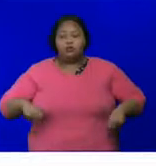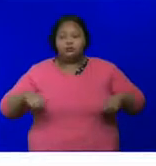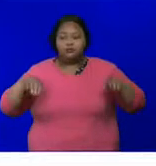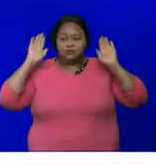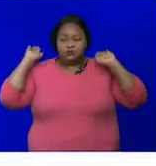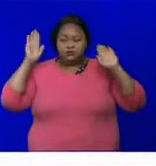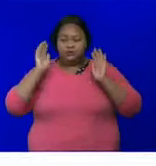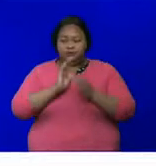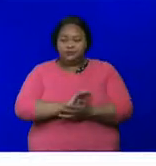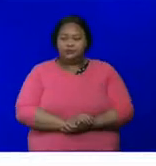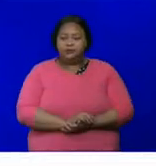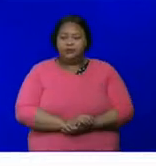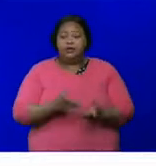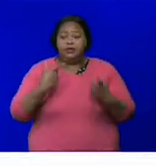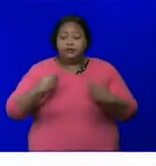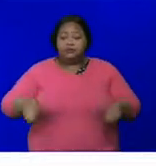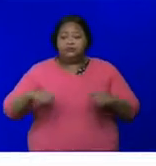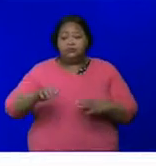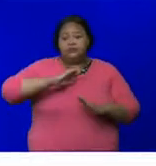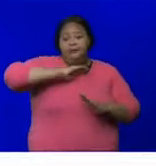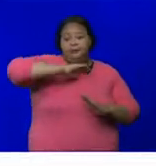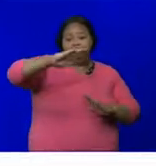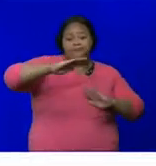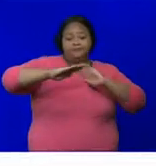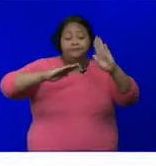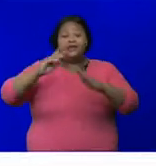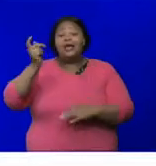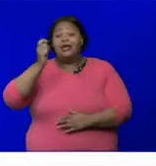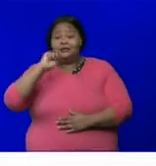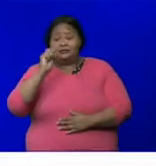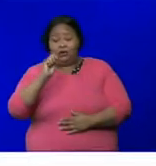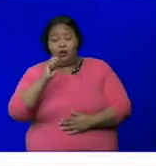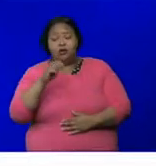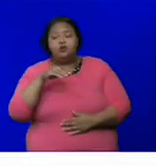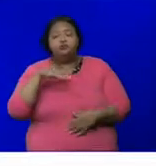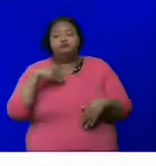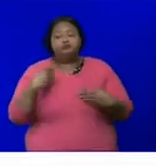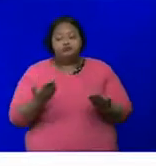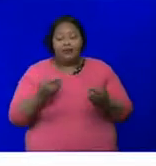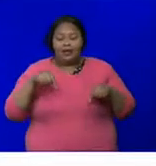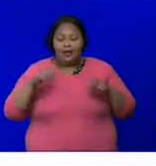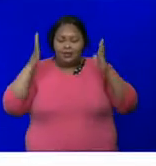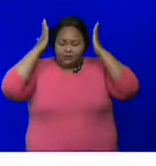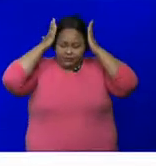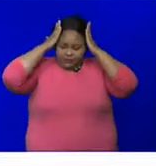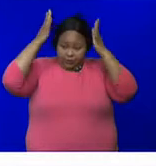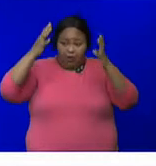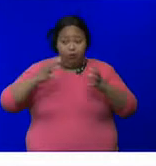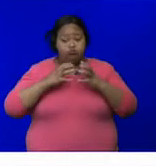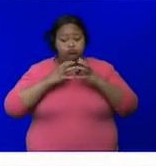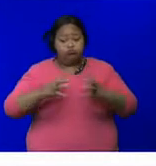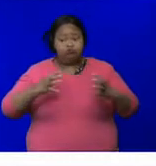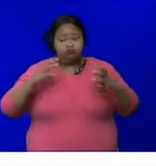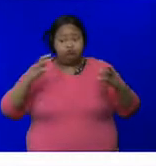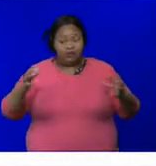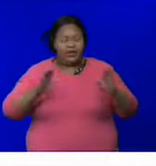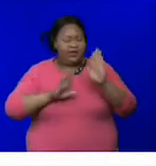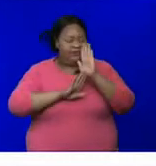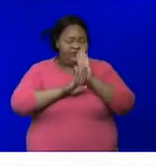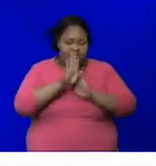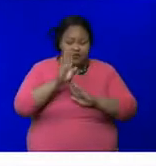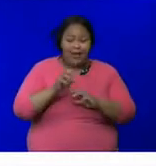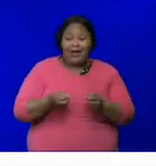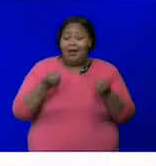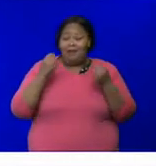Imidlalo umdlalo wetaekwondo lapha uyingcenye yemidlalo leyikhomba kukhula lapha eveni lenyendi lalabo